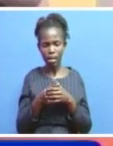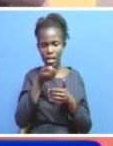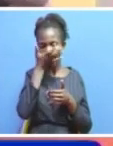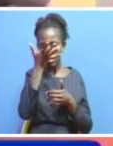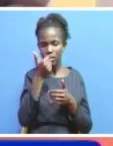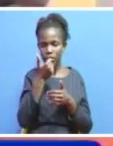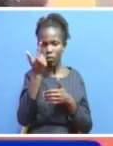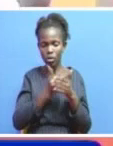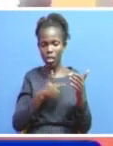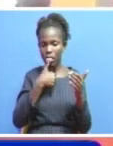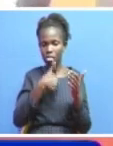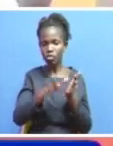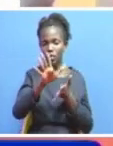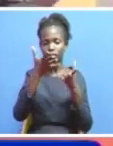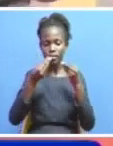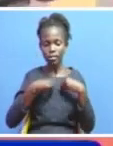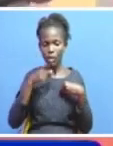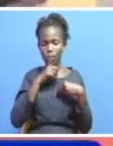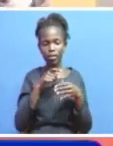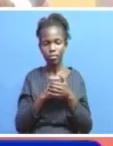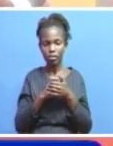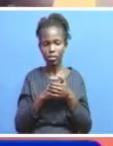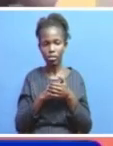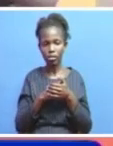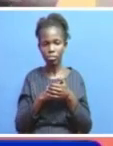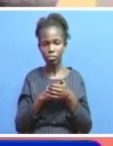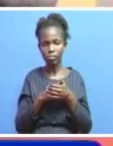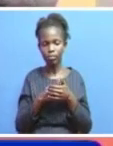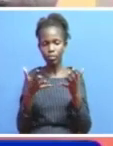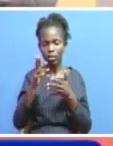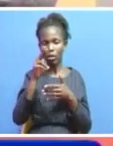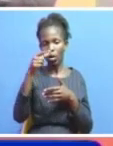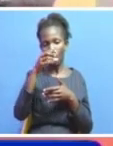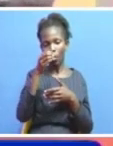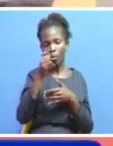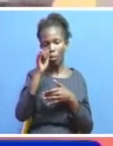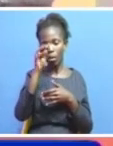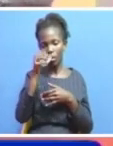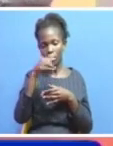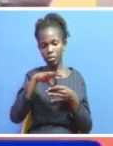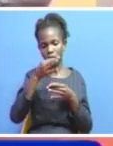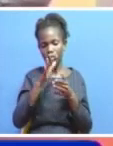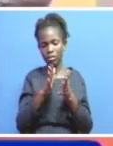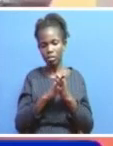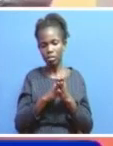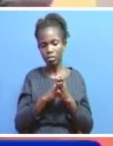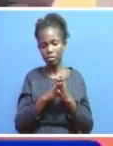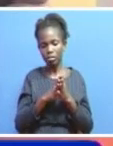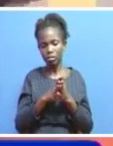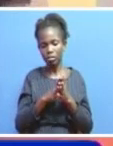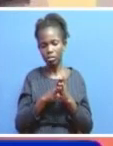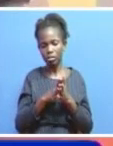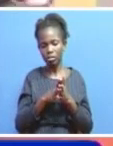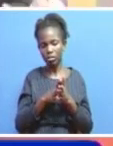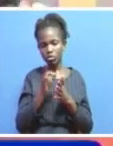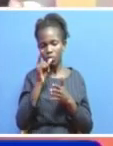mwitu kwatie balua waku wale musaku yengo imata we majority whip na mheshimiwa Munyoki Katonyi we majority leader okay. Natumwish all